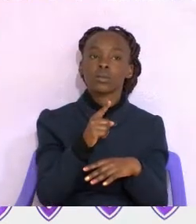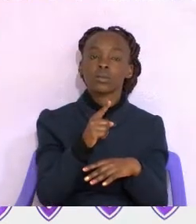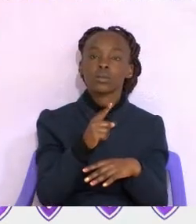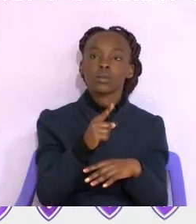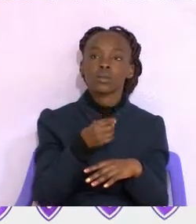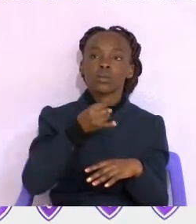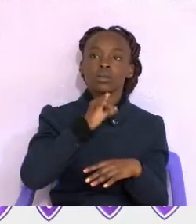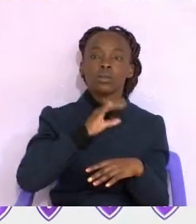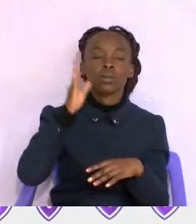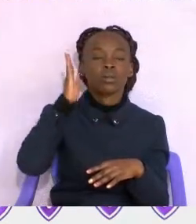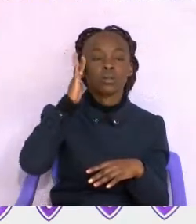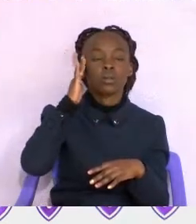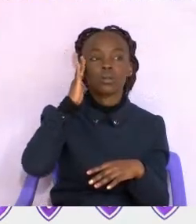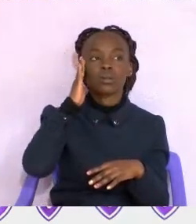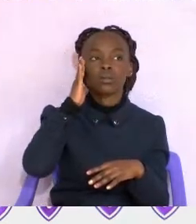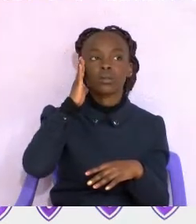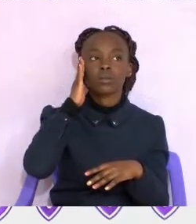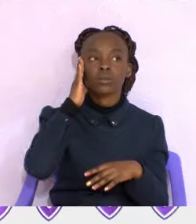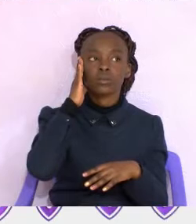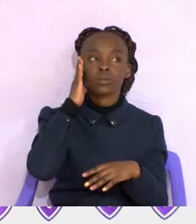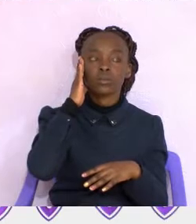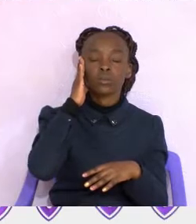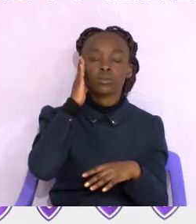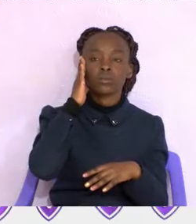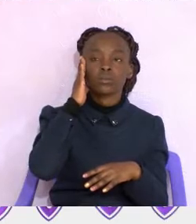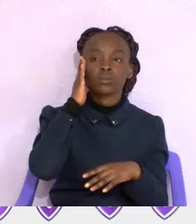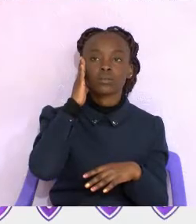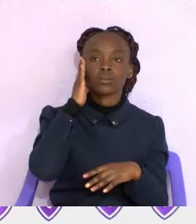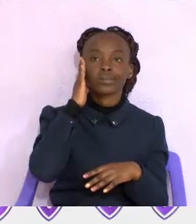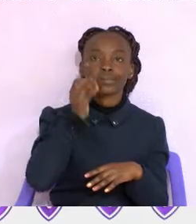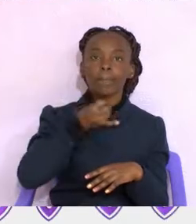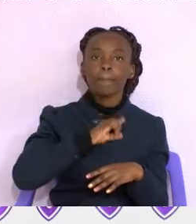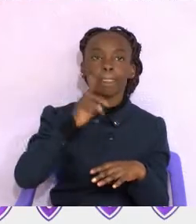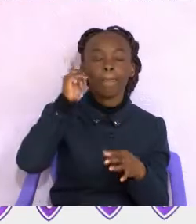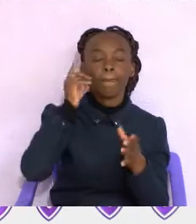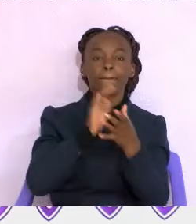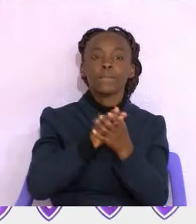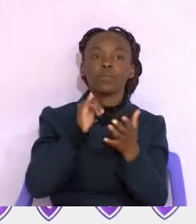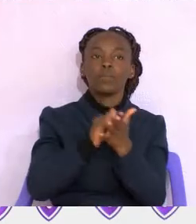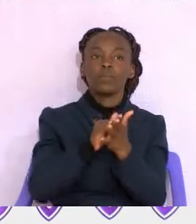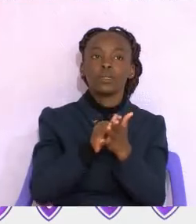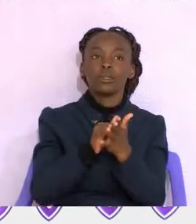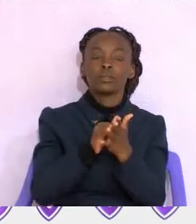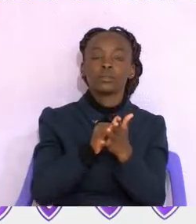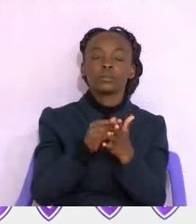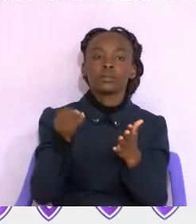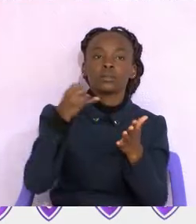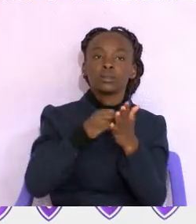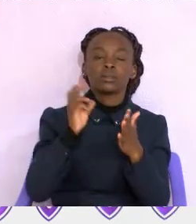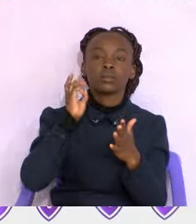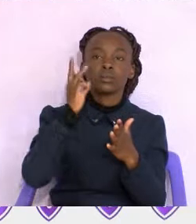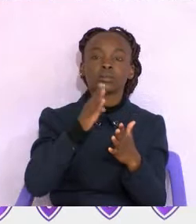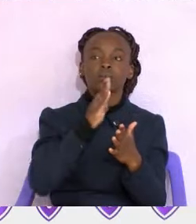tena ninajua. Mwanaweza asifiwe. Anasema ninajua, ninaamini kwamba itakuwa.